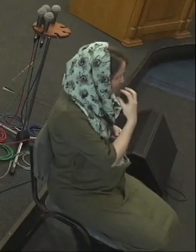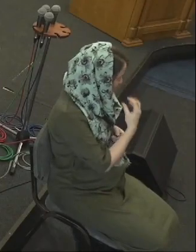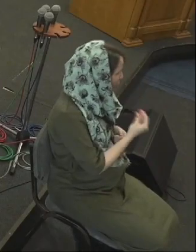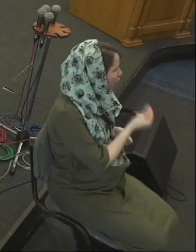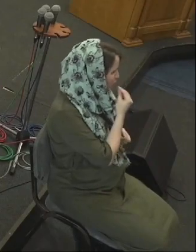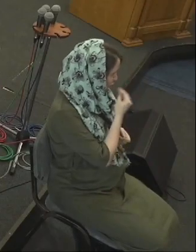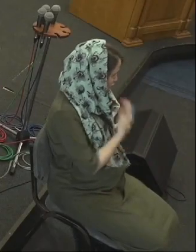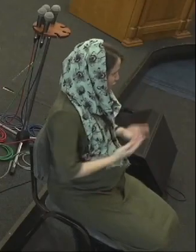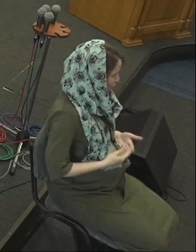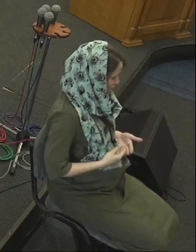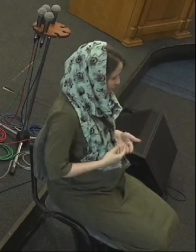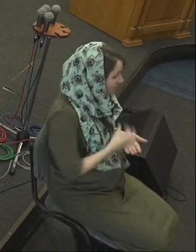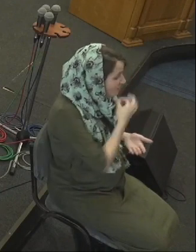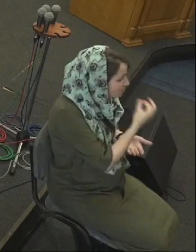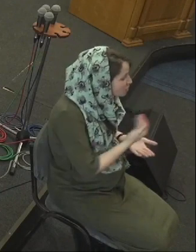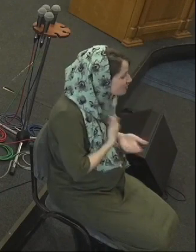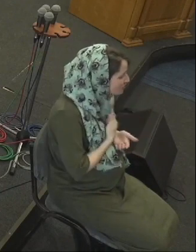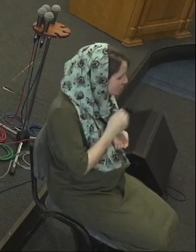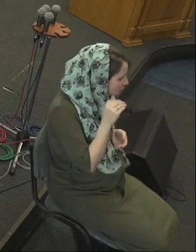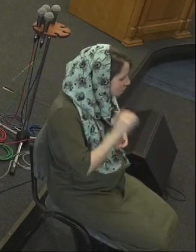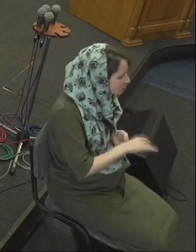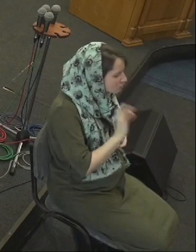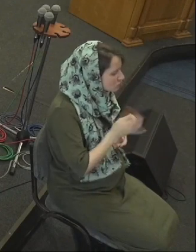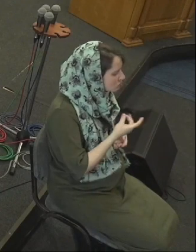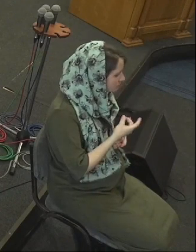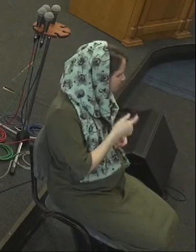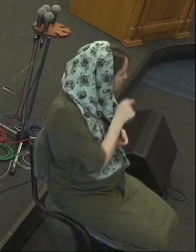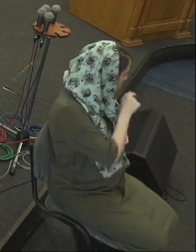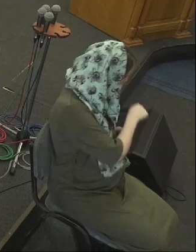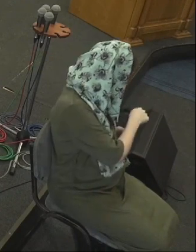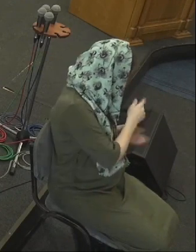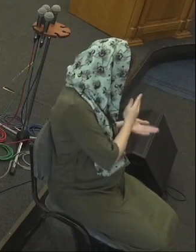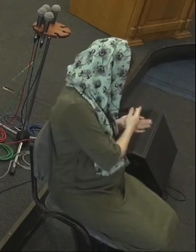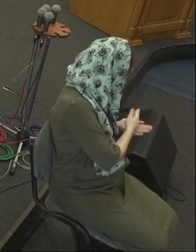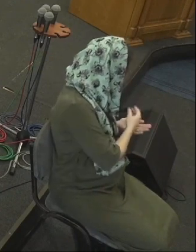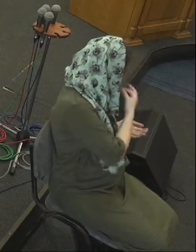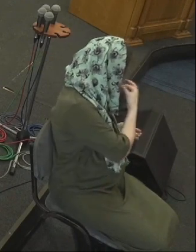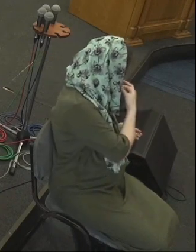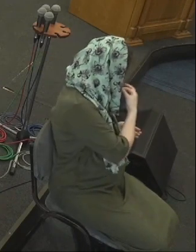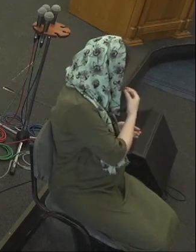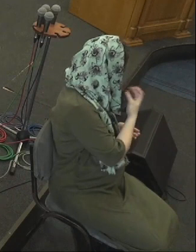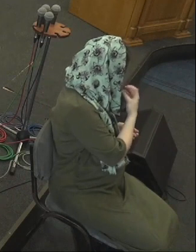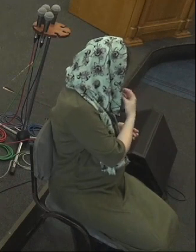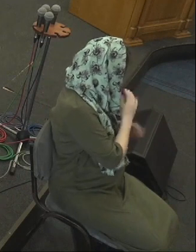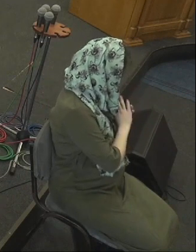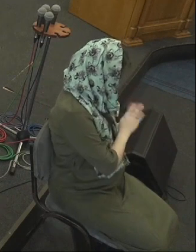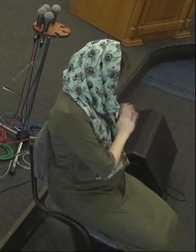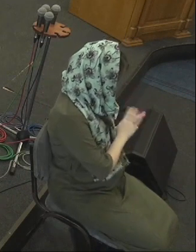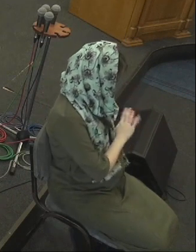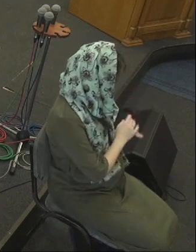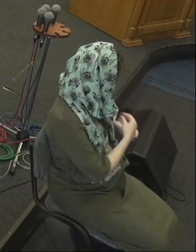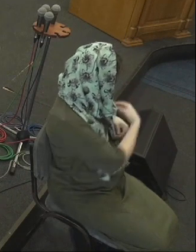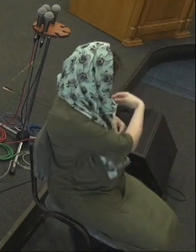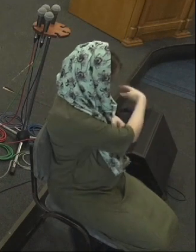хоч тисячу разів, на цей продукт, що він є абрикос, нехай його вживає